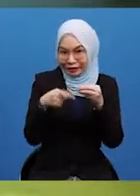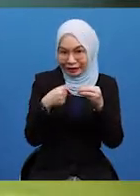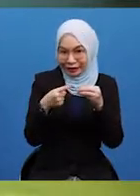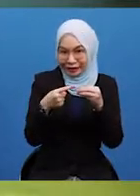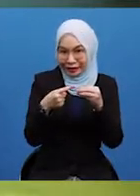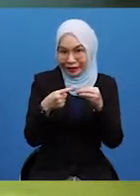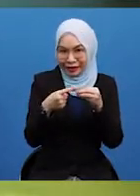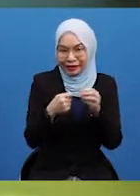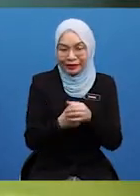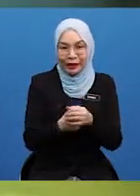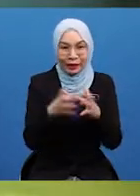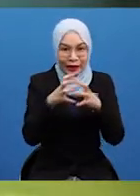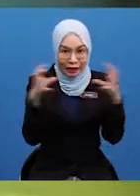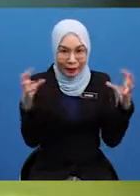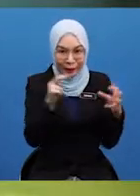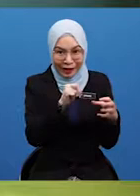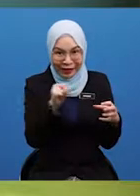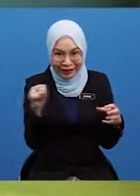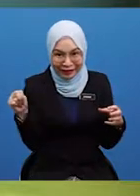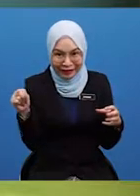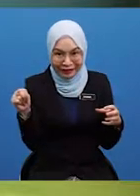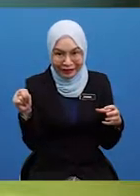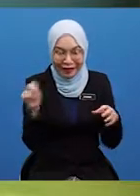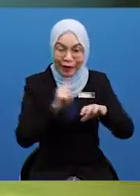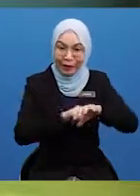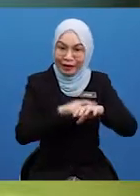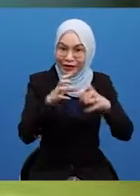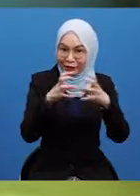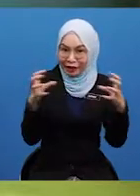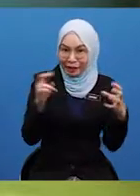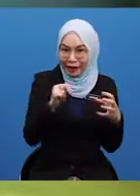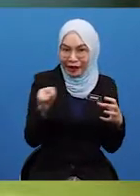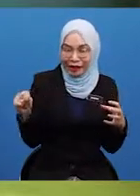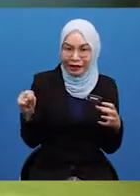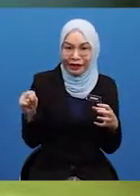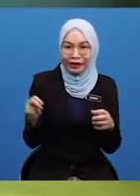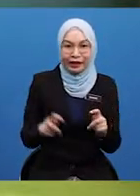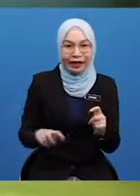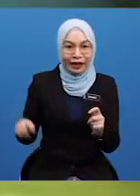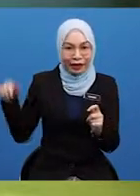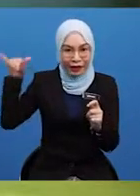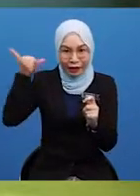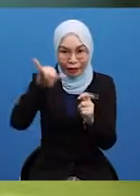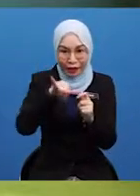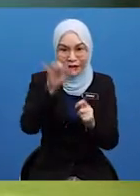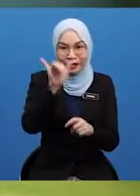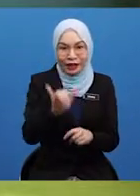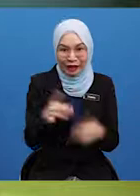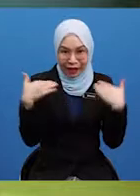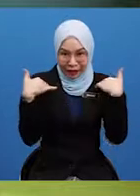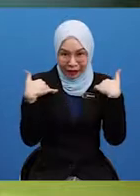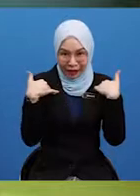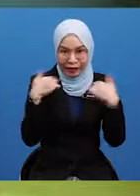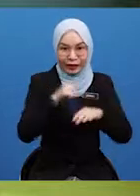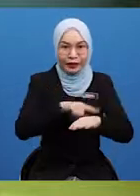Eropa perkembangan evolusi telekomunikasi yang terdapat di